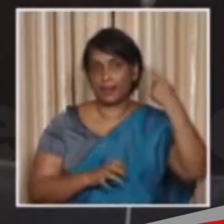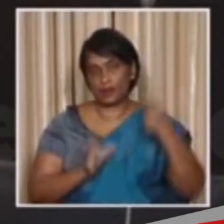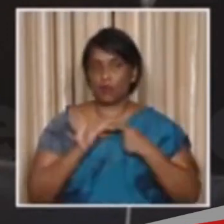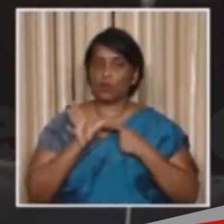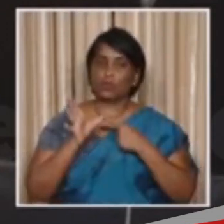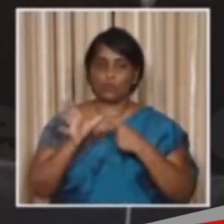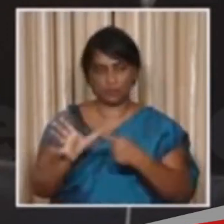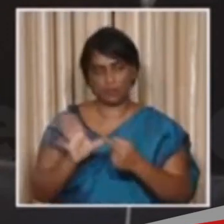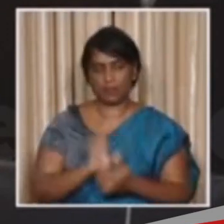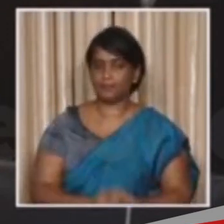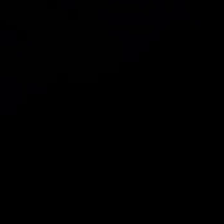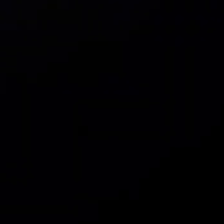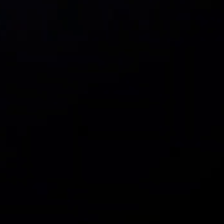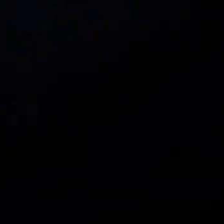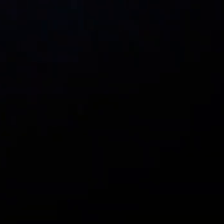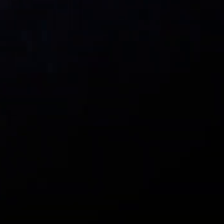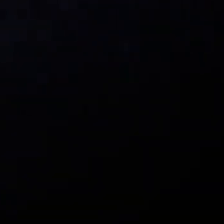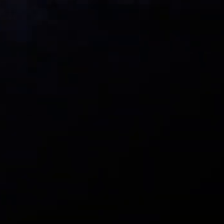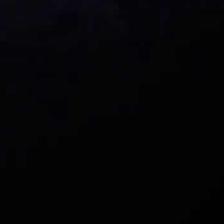පිළිතුරු දෙන්න මම හොඳයි. බොහොම ස්තුතියි.